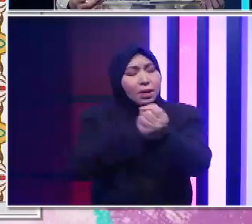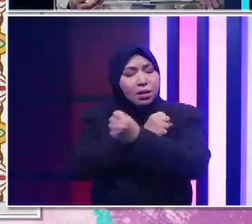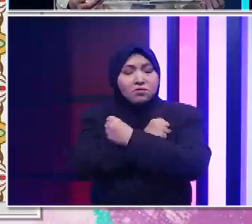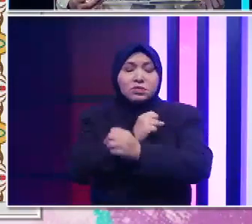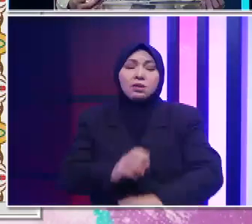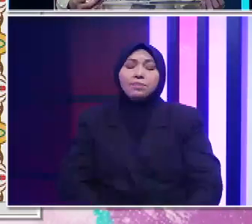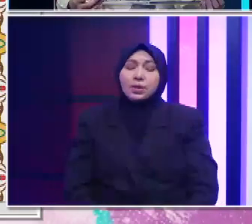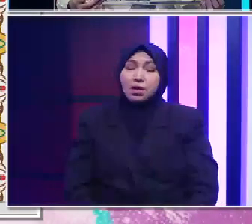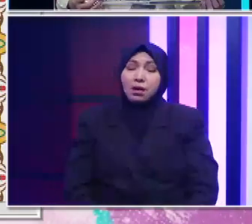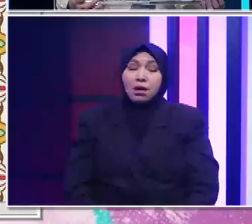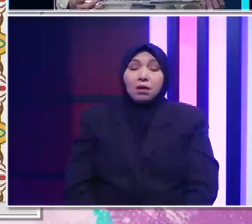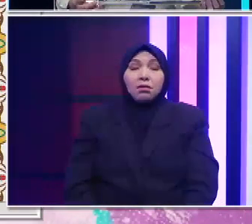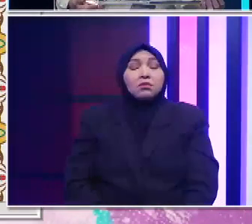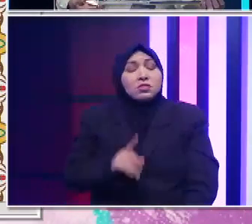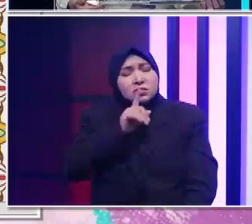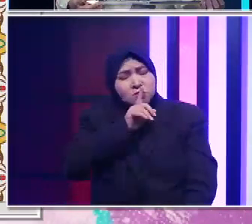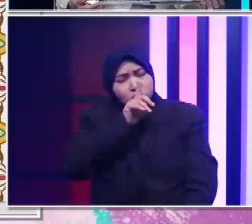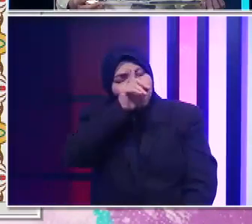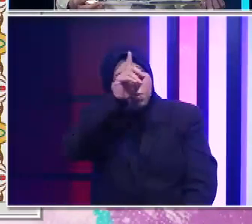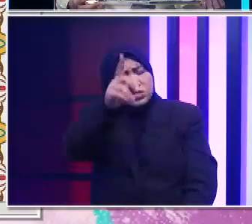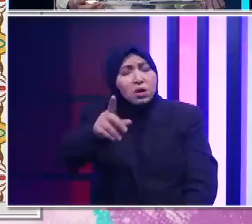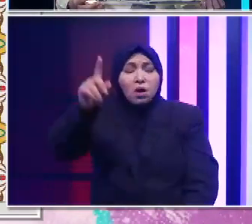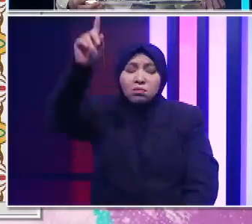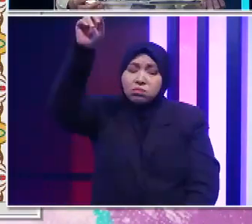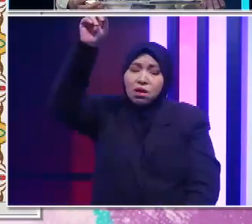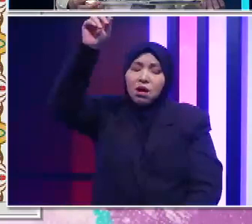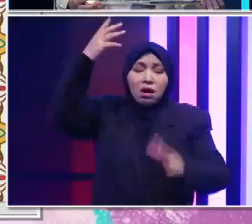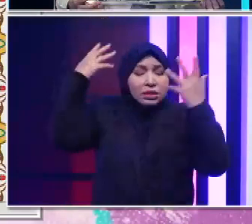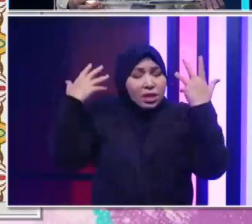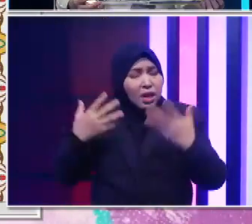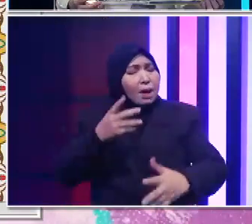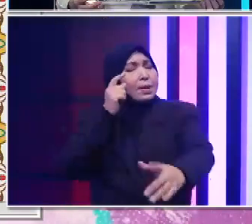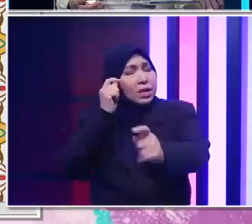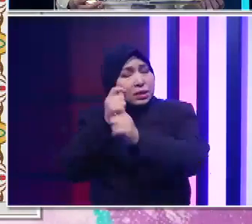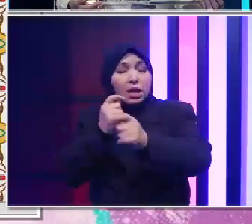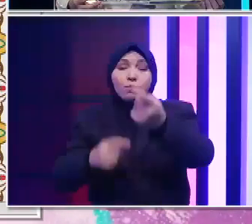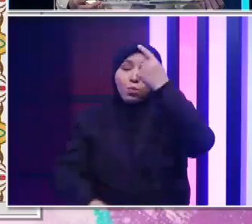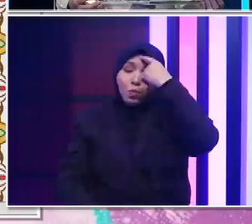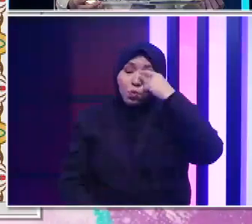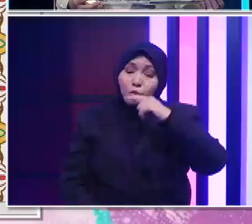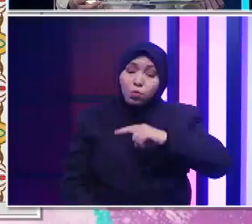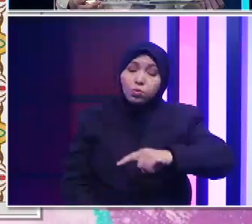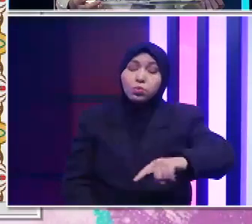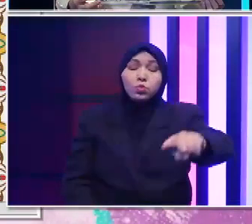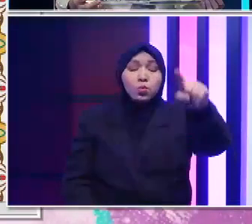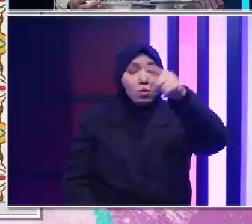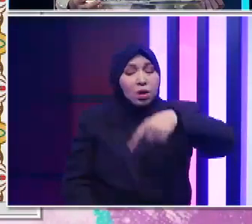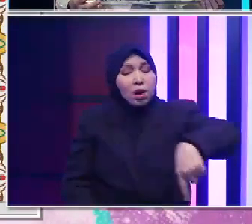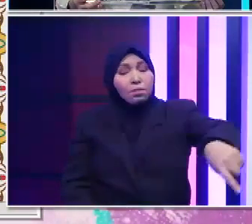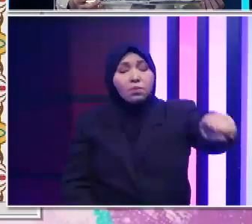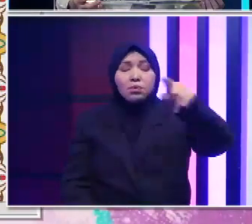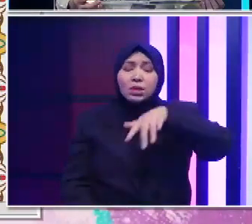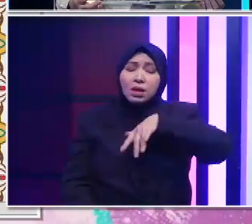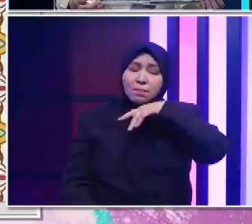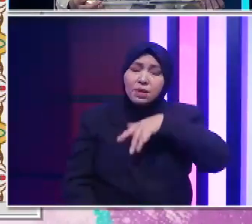khozim others allohu alaikum tahi lalat tahi